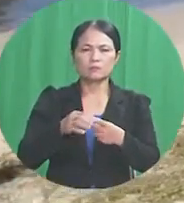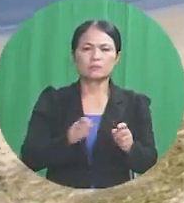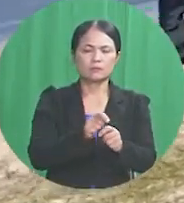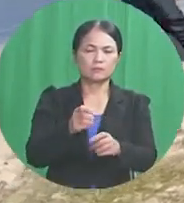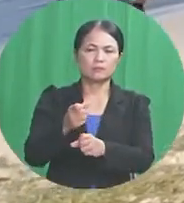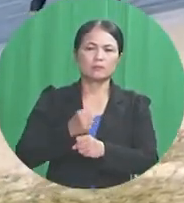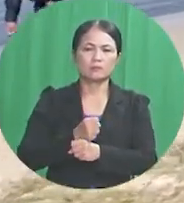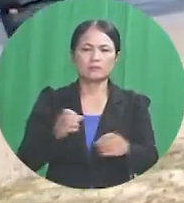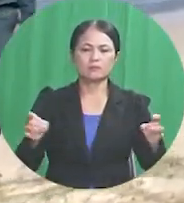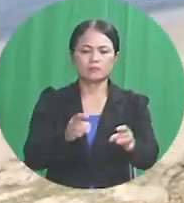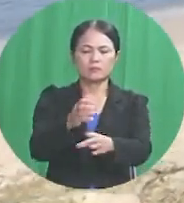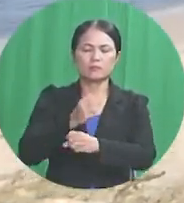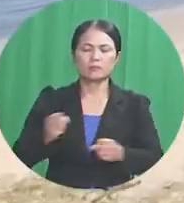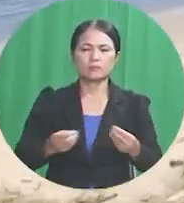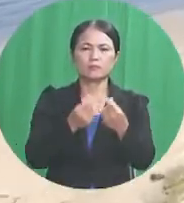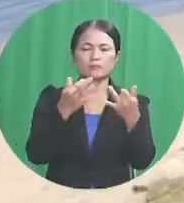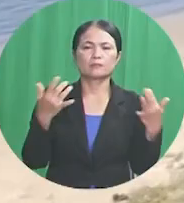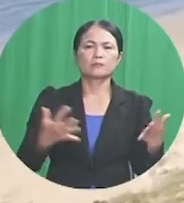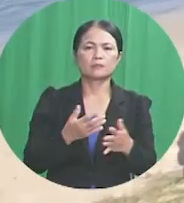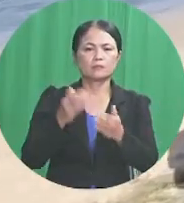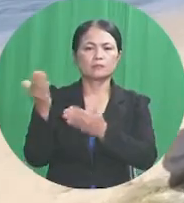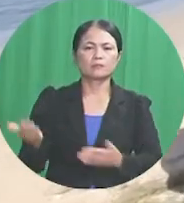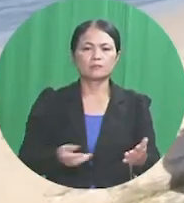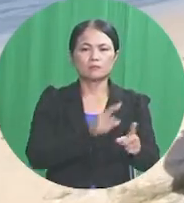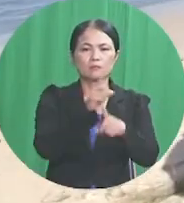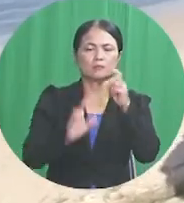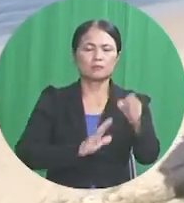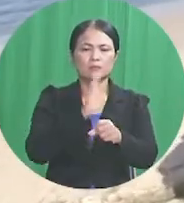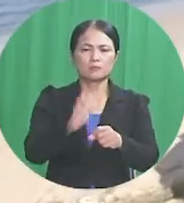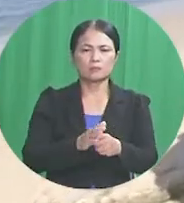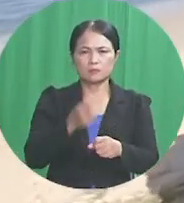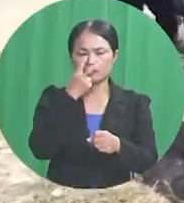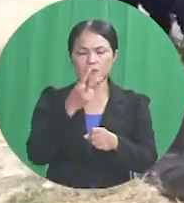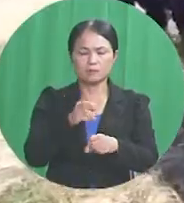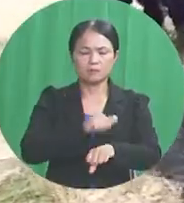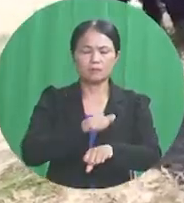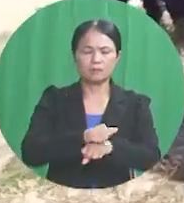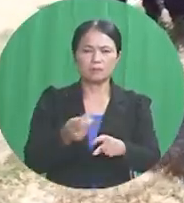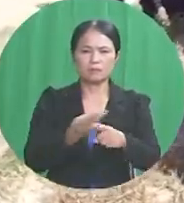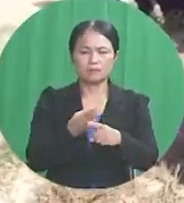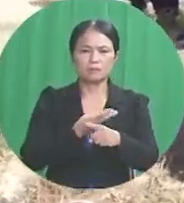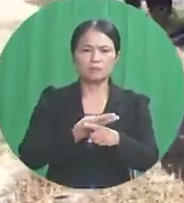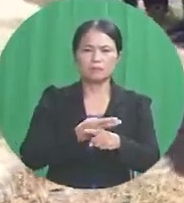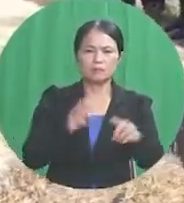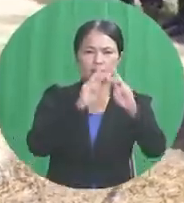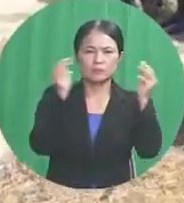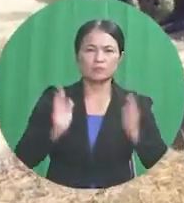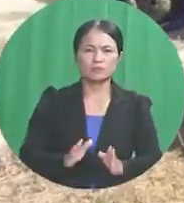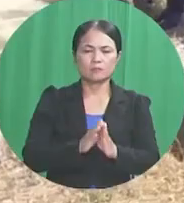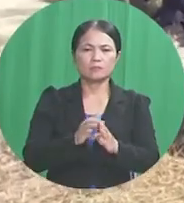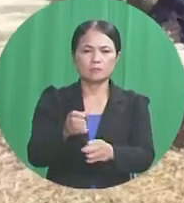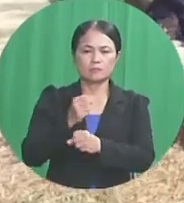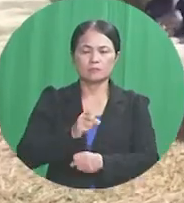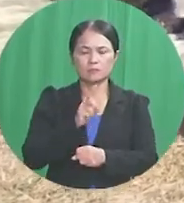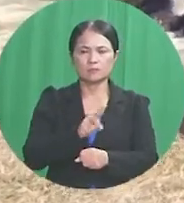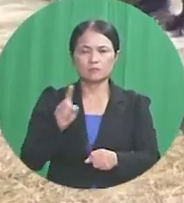นี่ติเฮียนโปรติเฮียนจิจารันรูปติดบานไอ้เจิ้นจอสัวสกตุกนังปีนัดเลือกการเงียวึกเวิ้นระบาดเสฆากรรมกำมองโดจมนอน